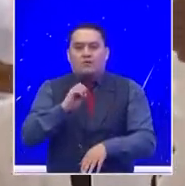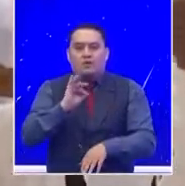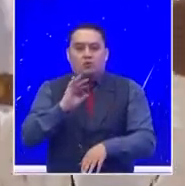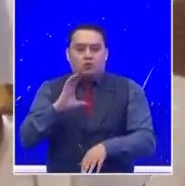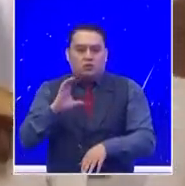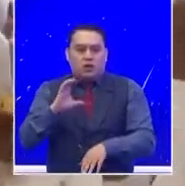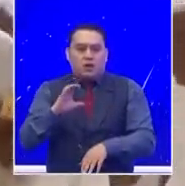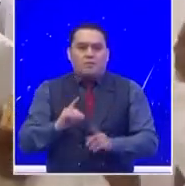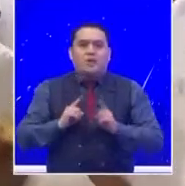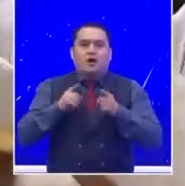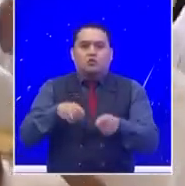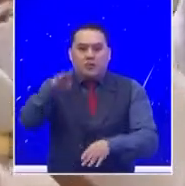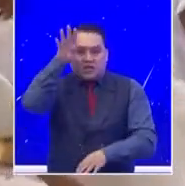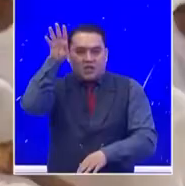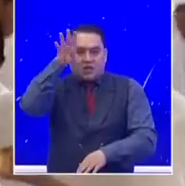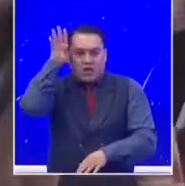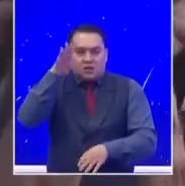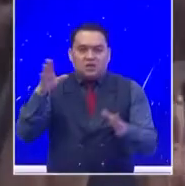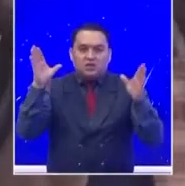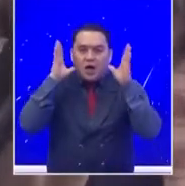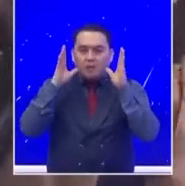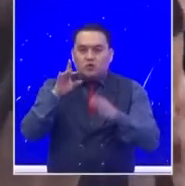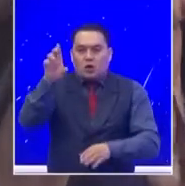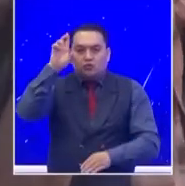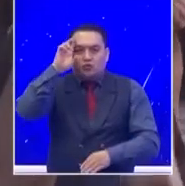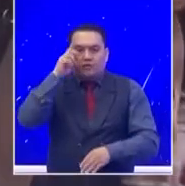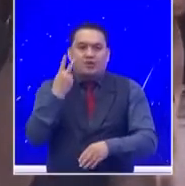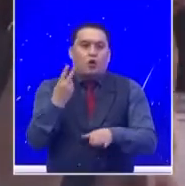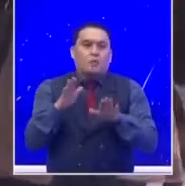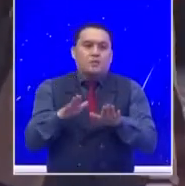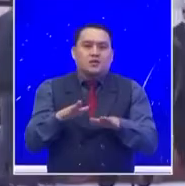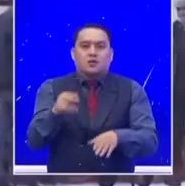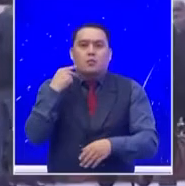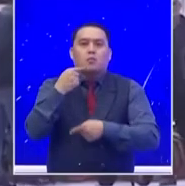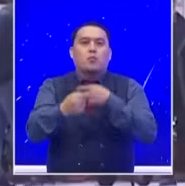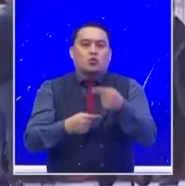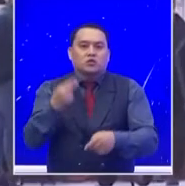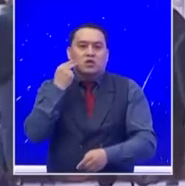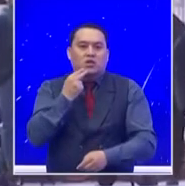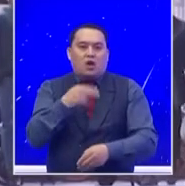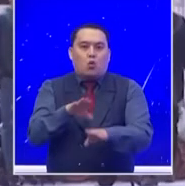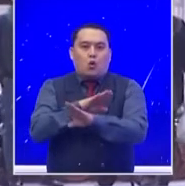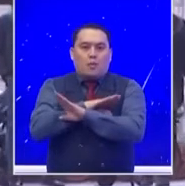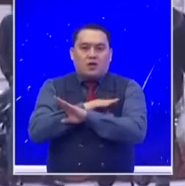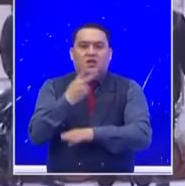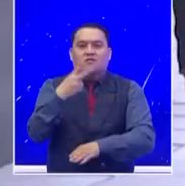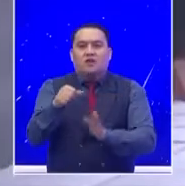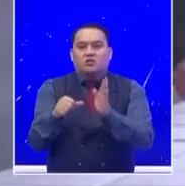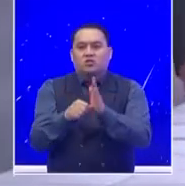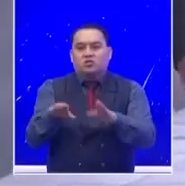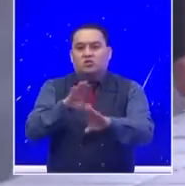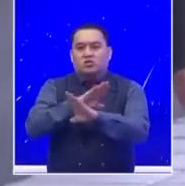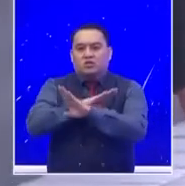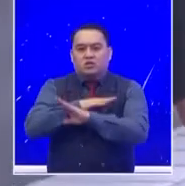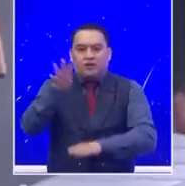Востоке поступают из Ирана. Исламская республика занимает второе место после Китая по числу жертв этого заболевания. Там